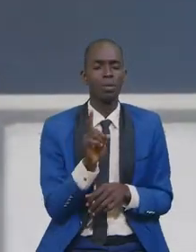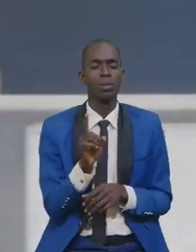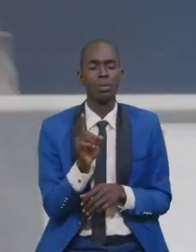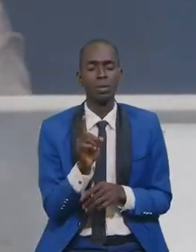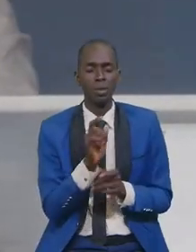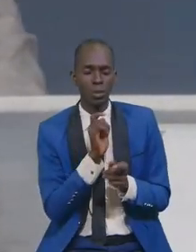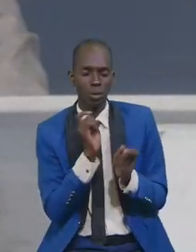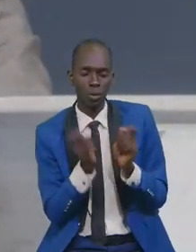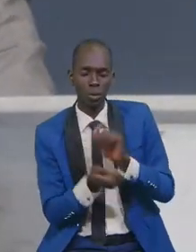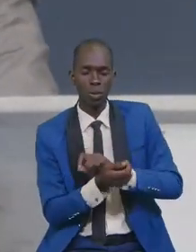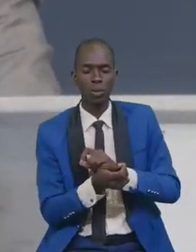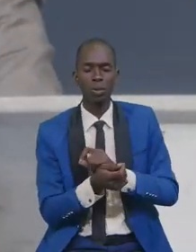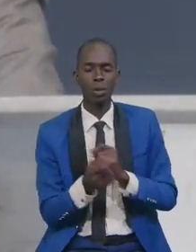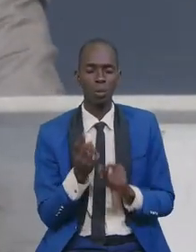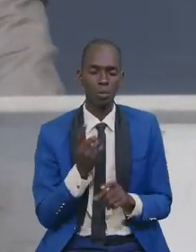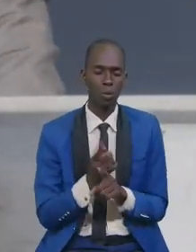chacun